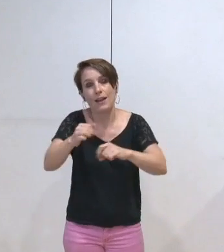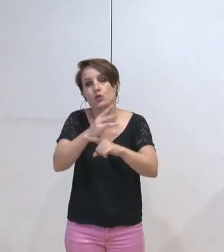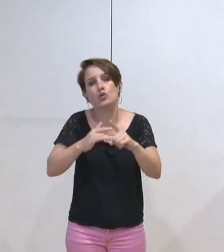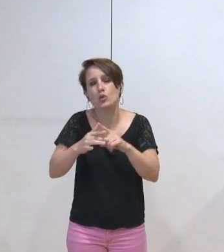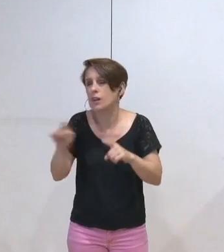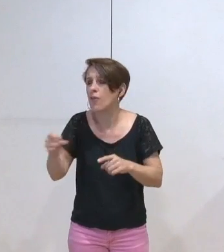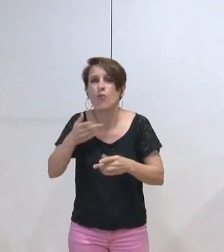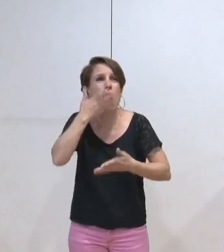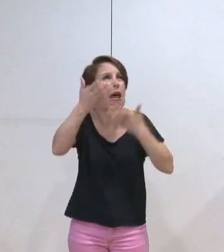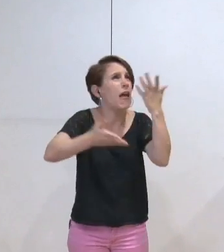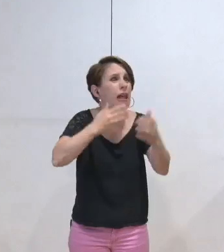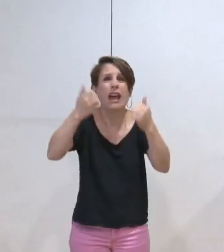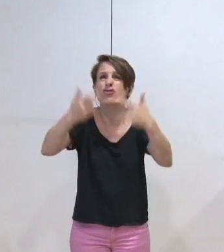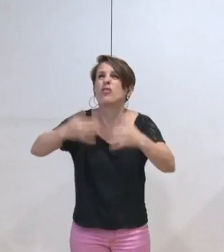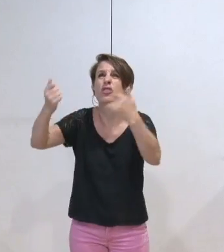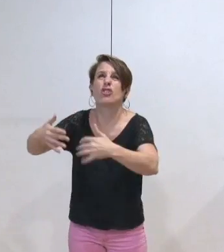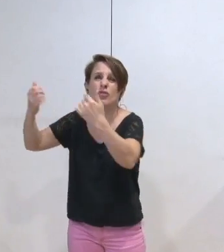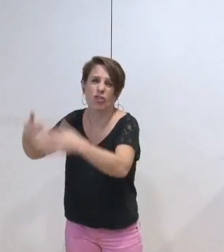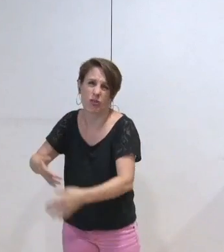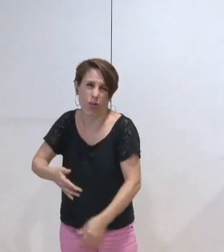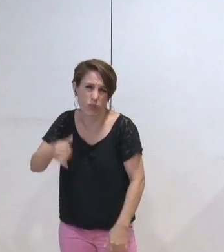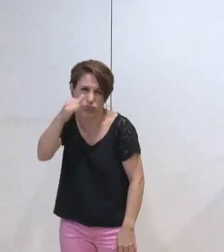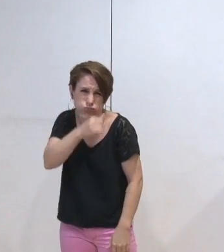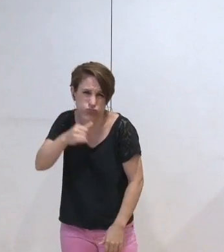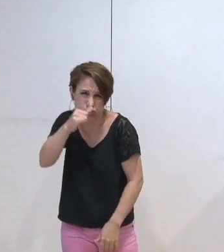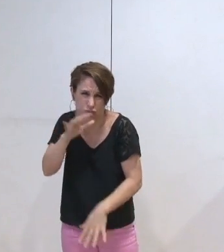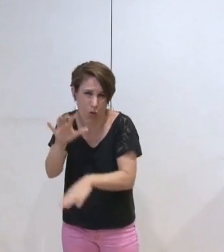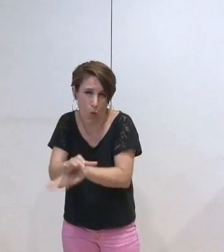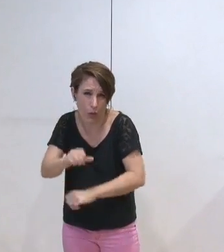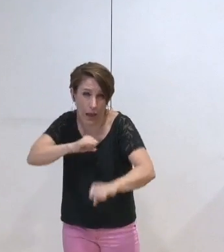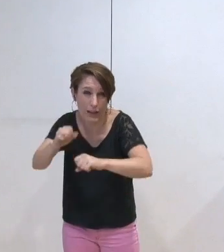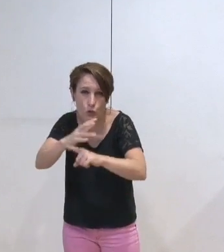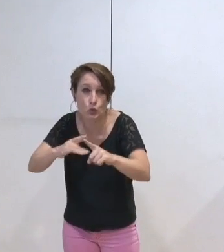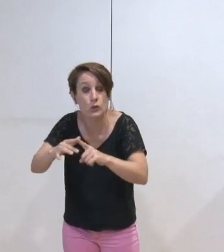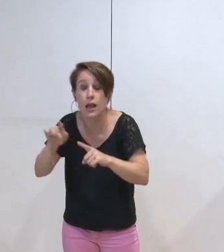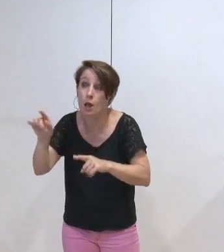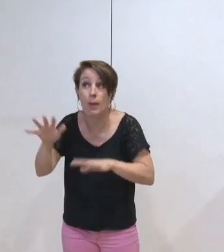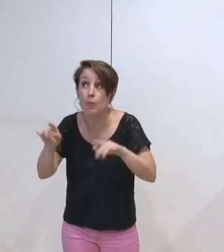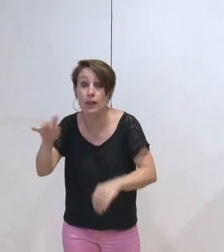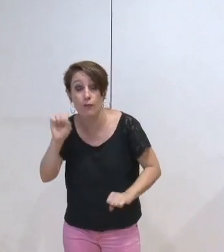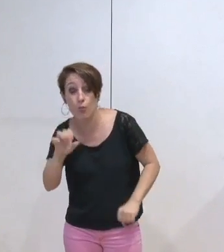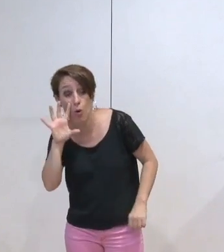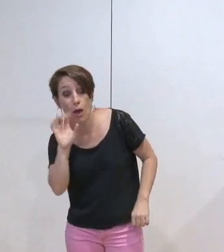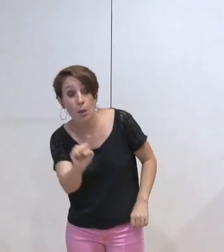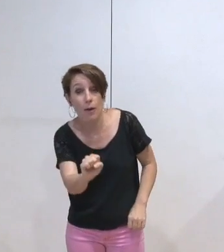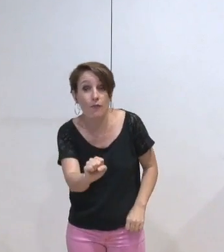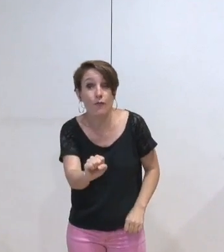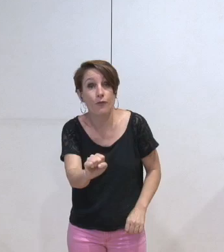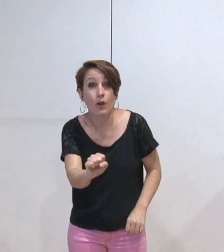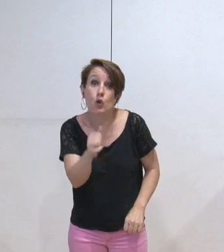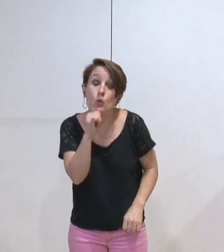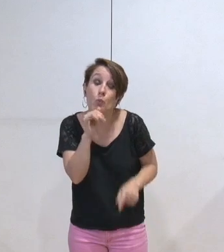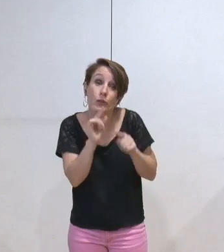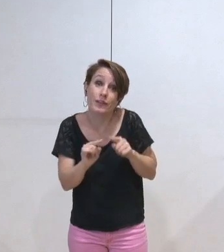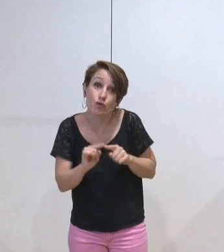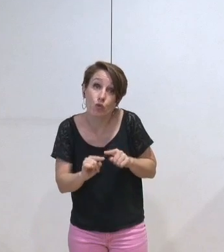sortir des chiffres comme ça en cherchant à caricaturer l'action sociale grenoblace vous auriez ne serait-ce vu qu'une petite chose à 20 millions d'euros c'est que le le